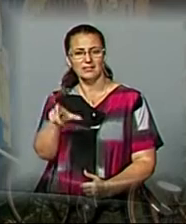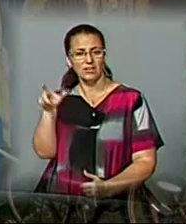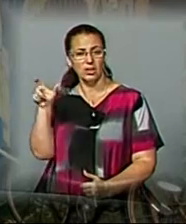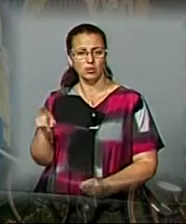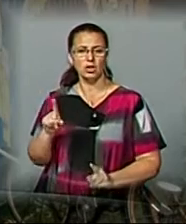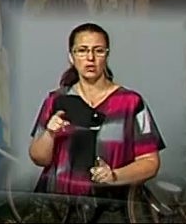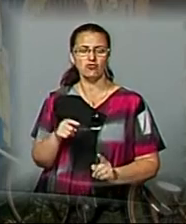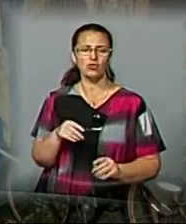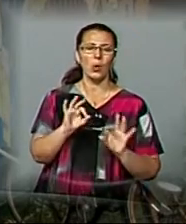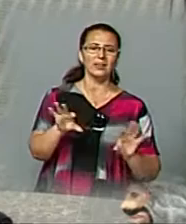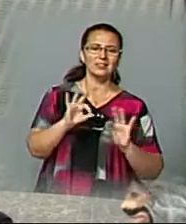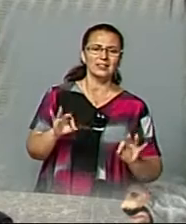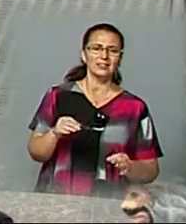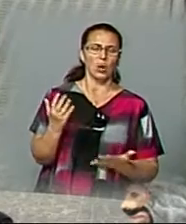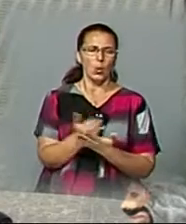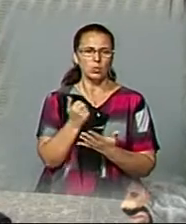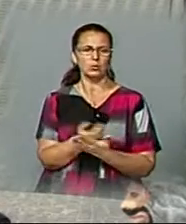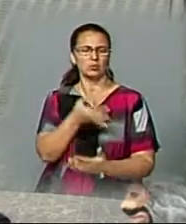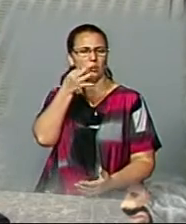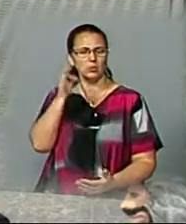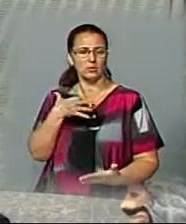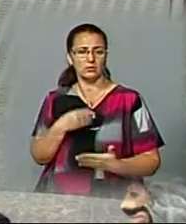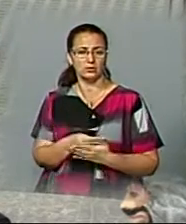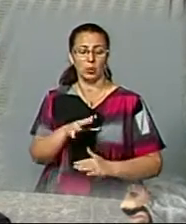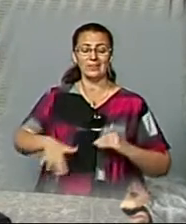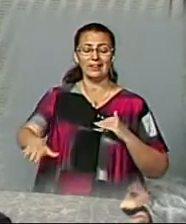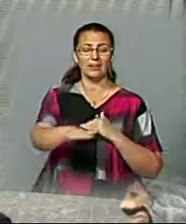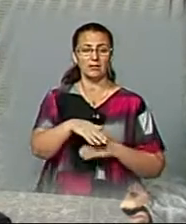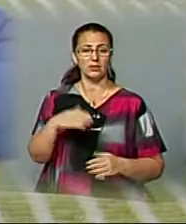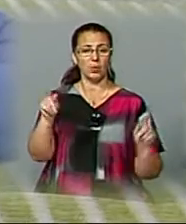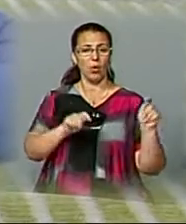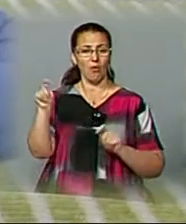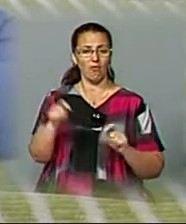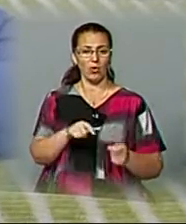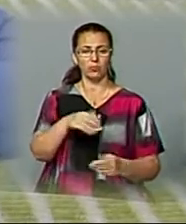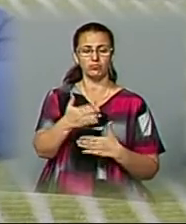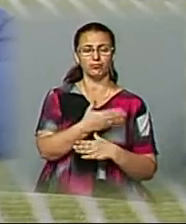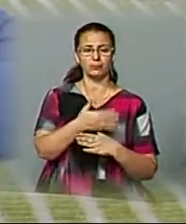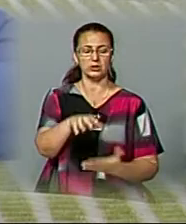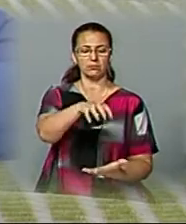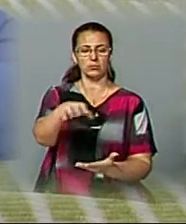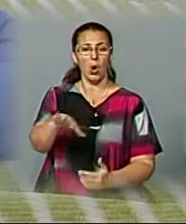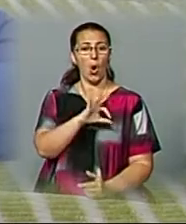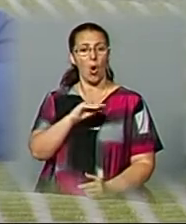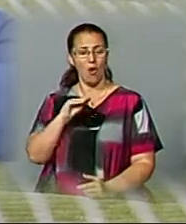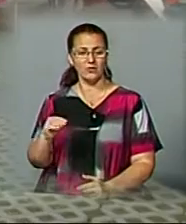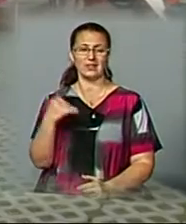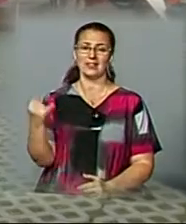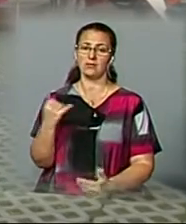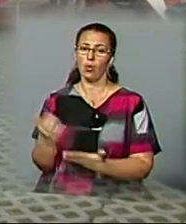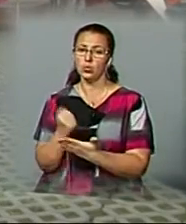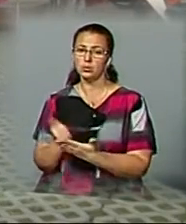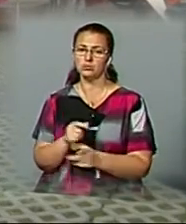діляться історіями успіху та власним досвідом. Територія форуму поділена на 5 зон. Це офіційна зона, зона історій